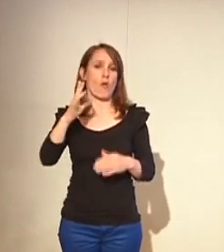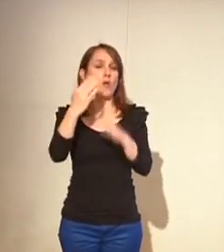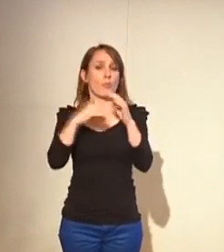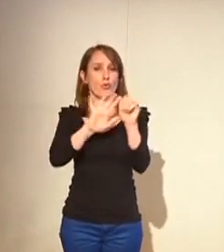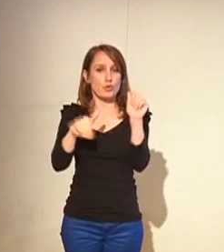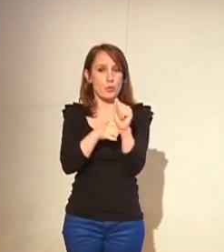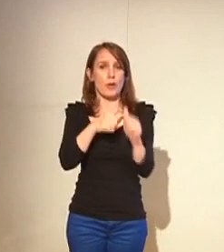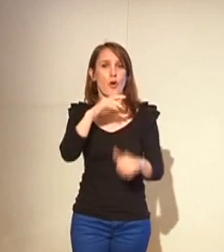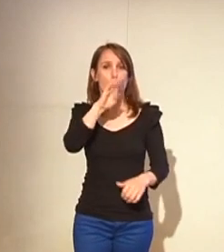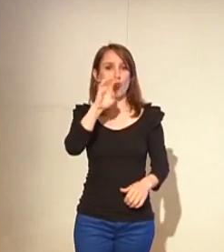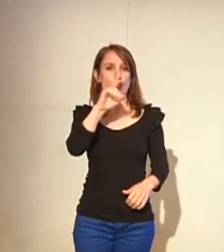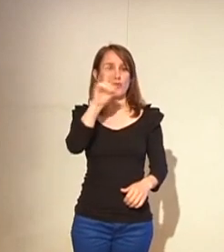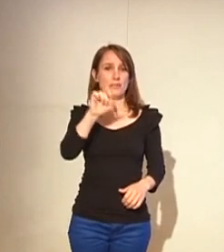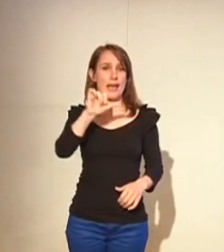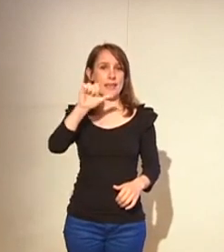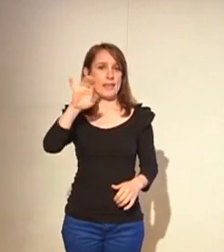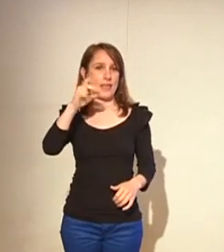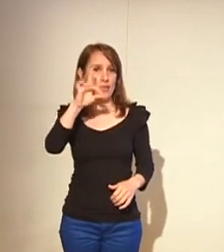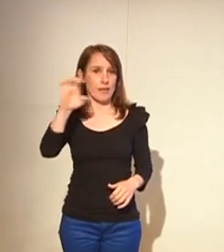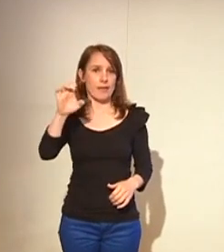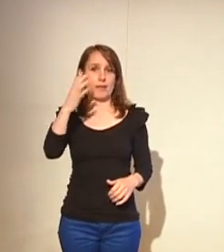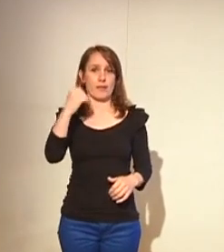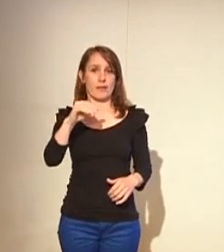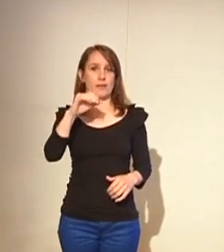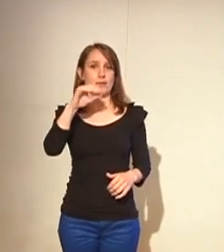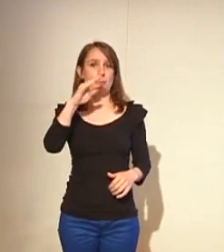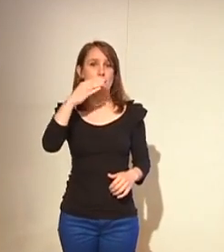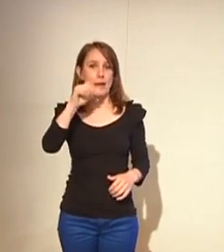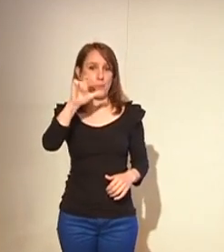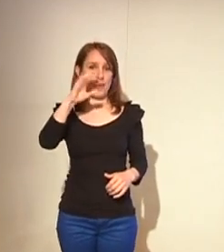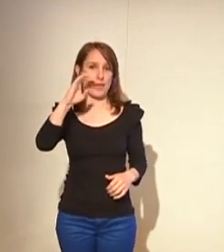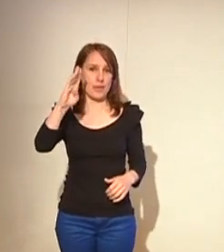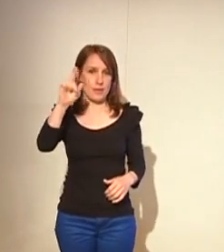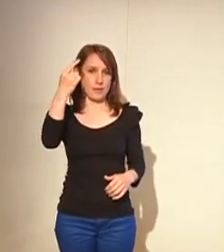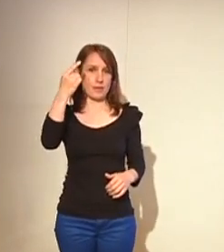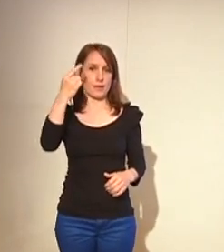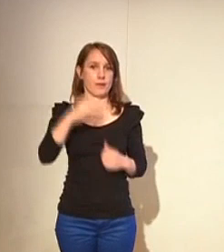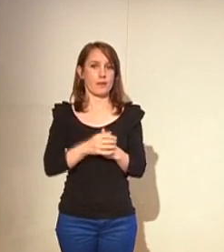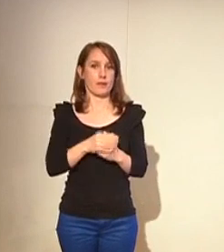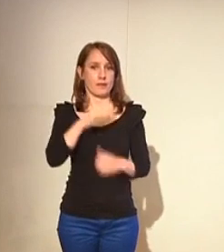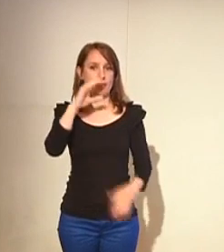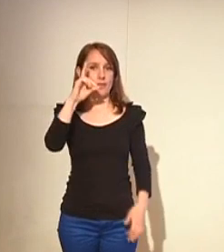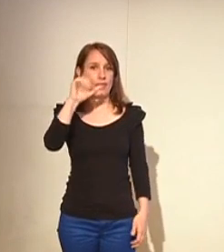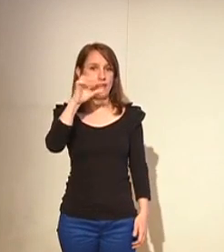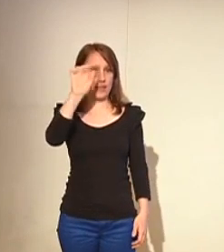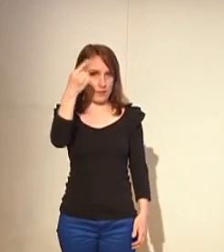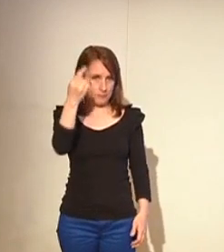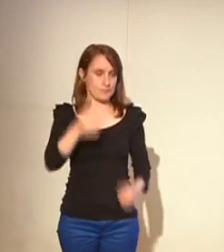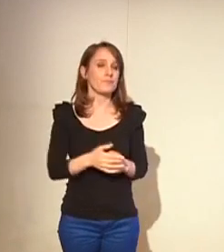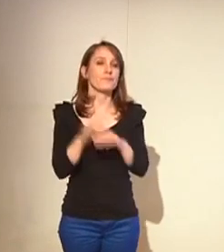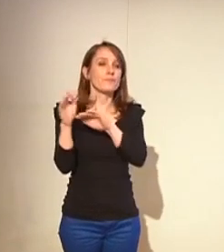bad monsieur car Madame et Monsieur mal pour la liste UMP udi et société